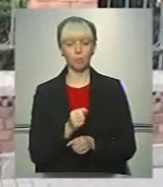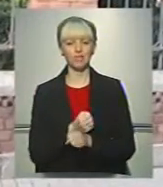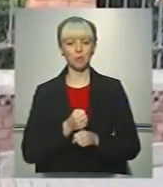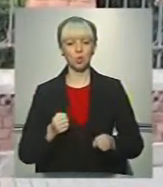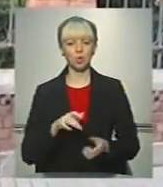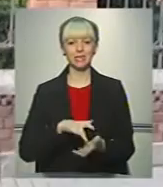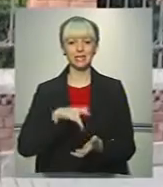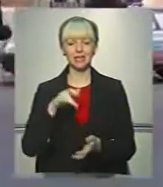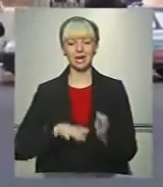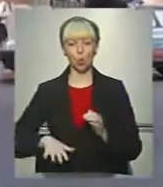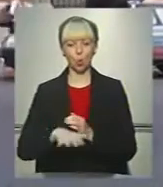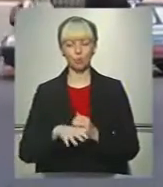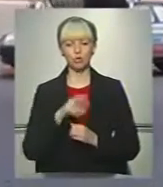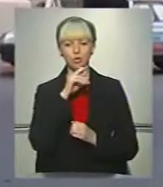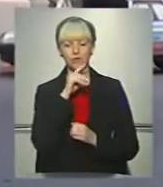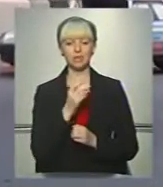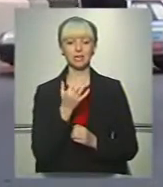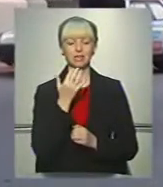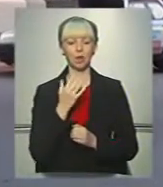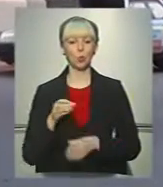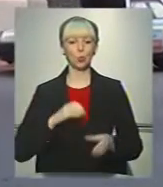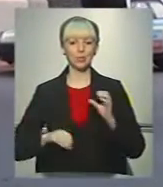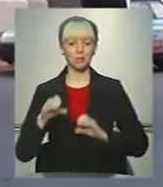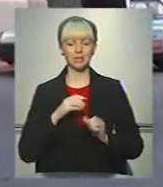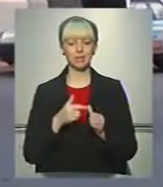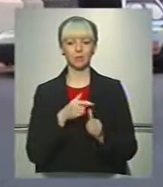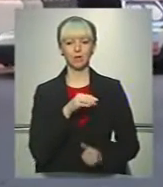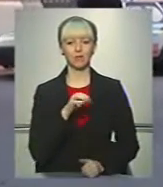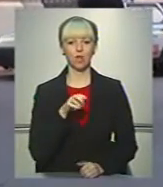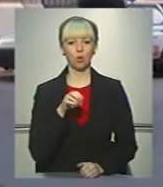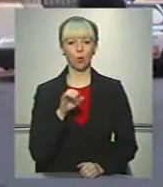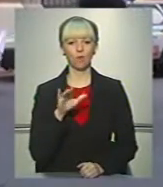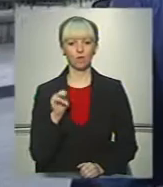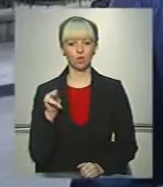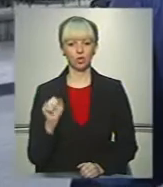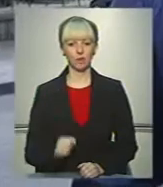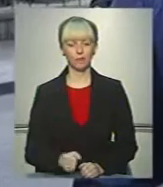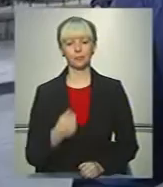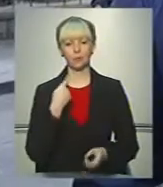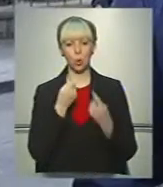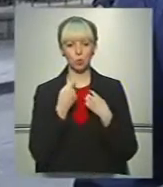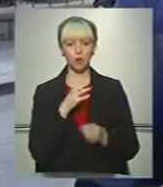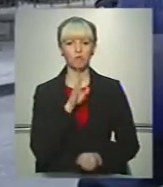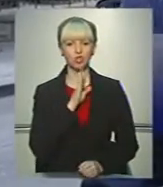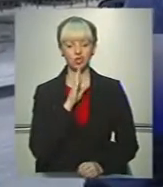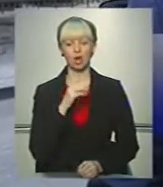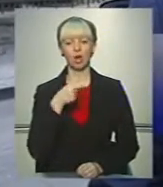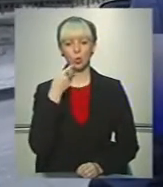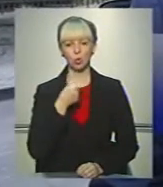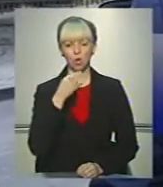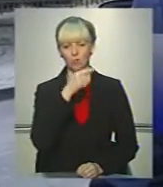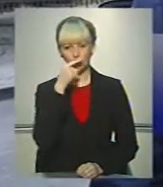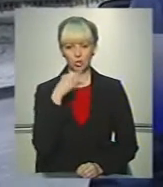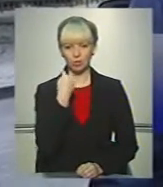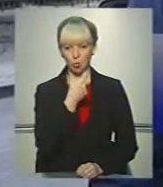замінування центрального корпусу Чернівецького національного університету імені Юрія Федьковича. Розмовляла жінка, розмовляла